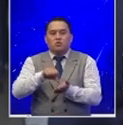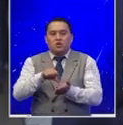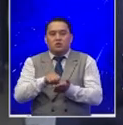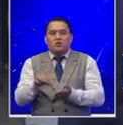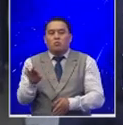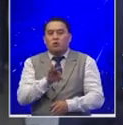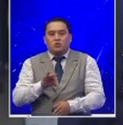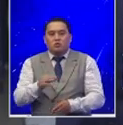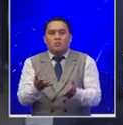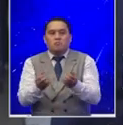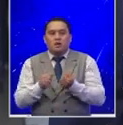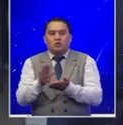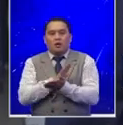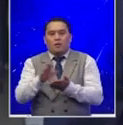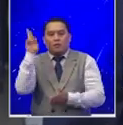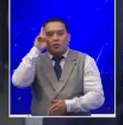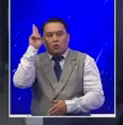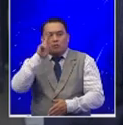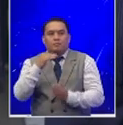области получили гранты